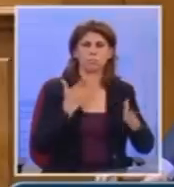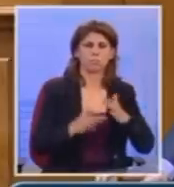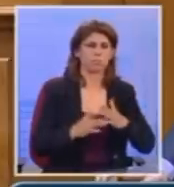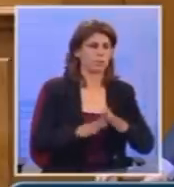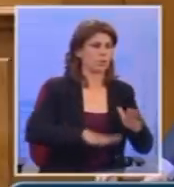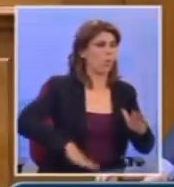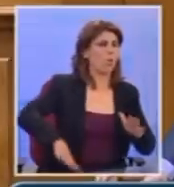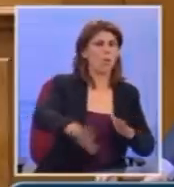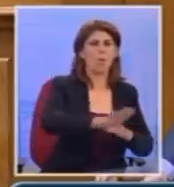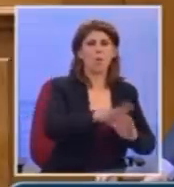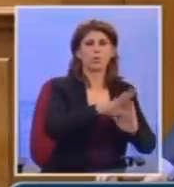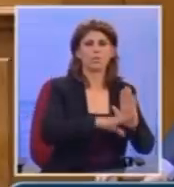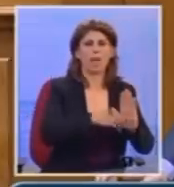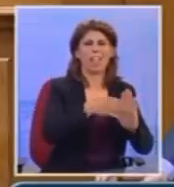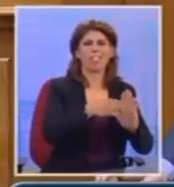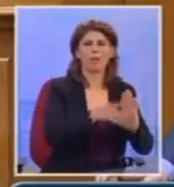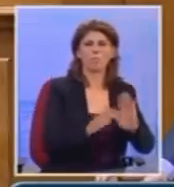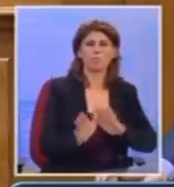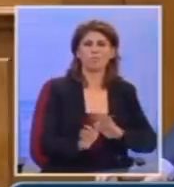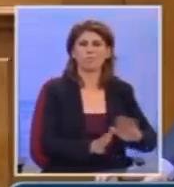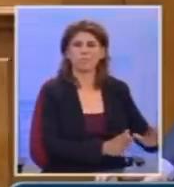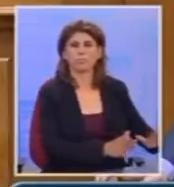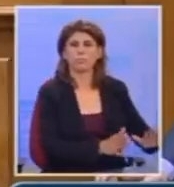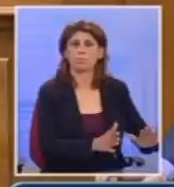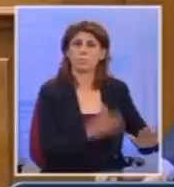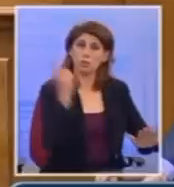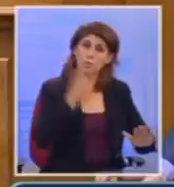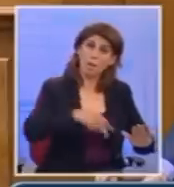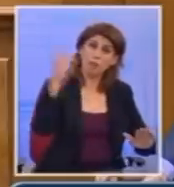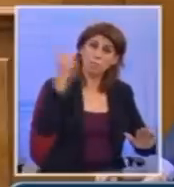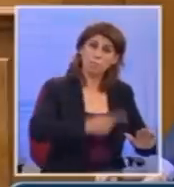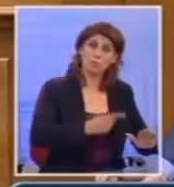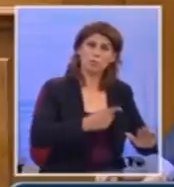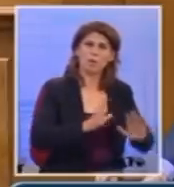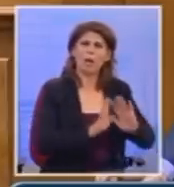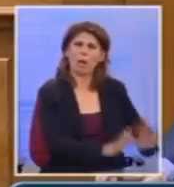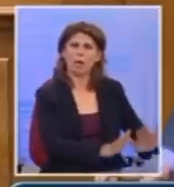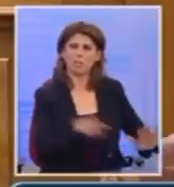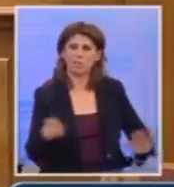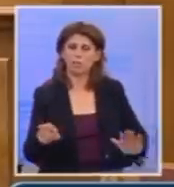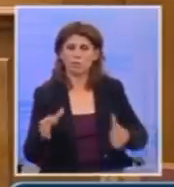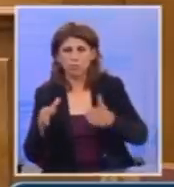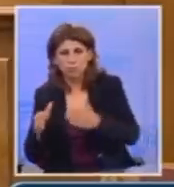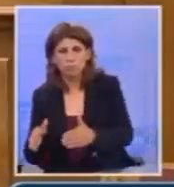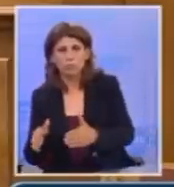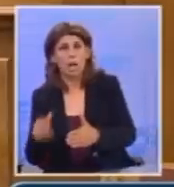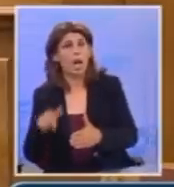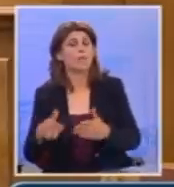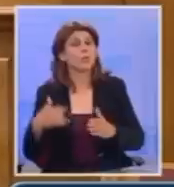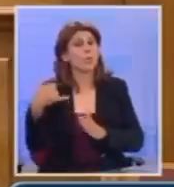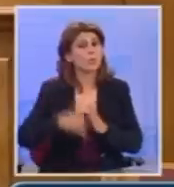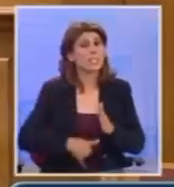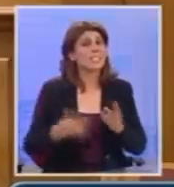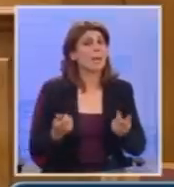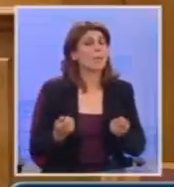σύστημα, το πιο αδύναμο και μεγαλύτερο κομμάτι δηλαδή του εκπαιδευτικού συστήματος στην τύχη του. Αυτό που συνέβη στην πράξη ήταν το